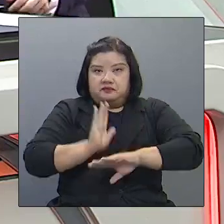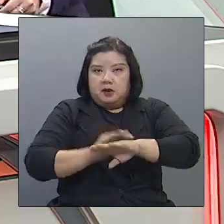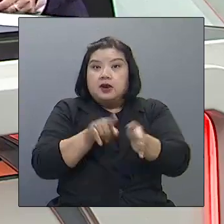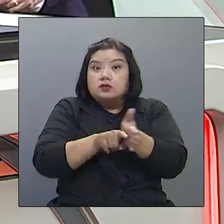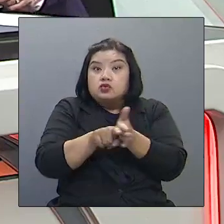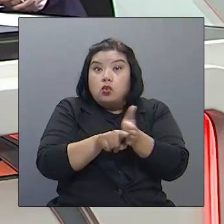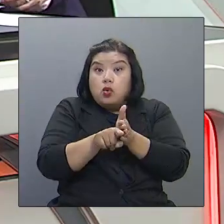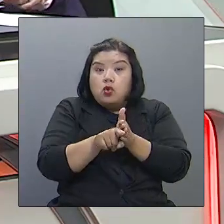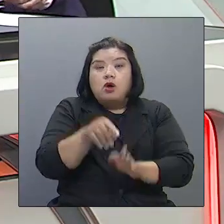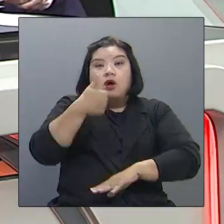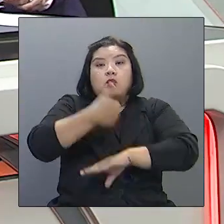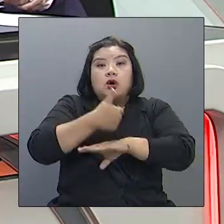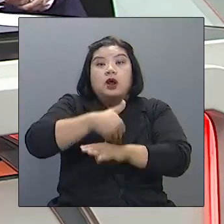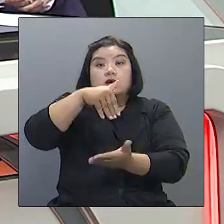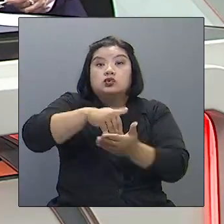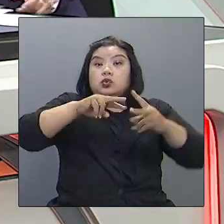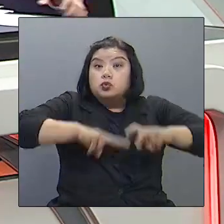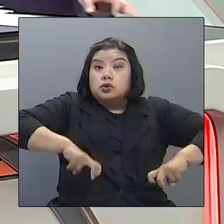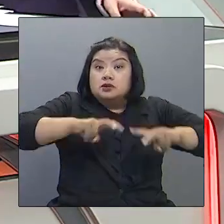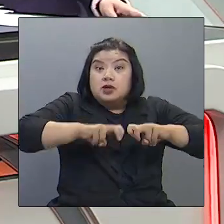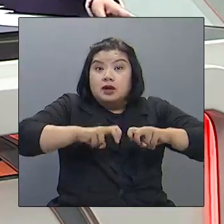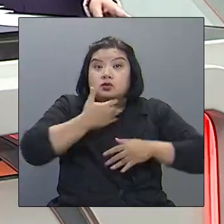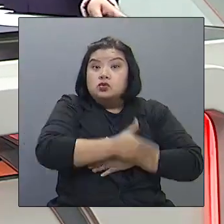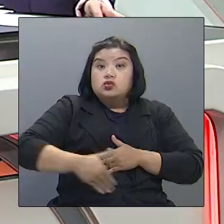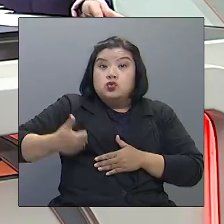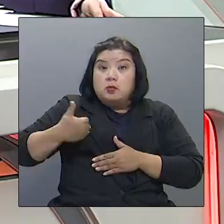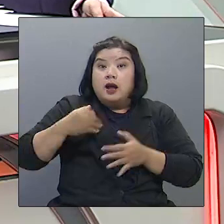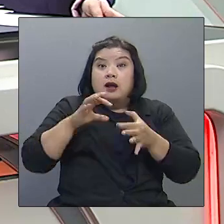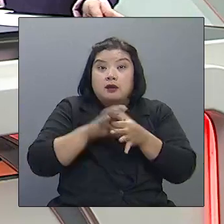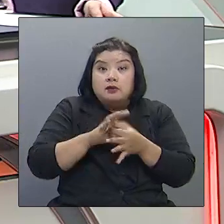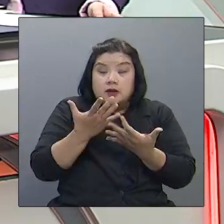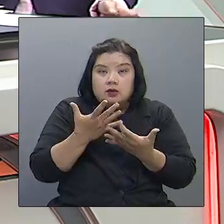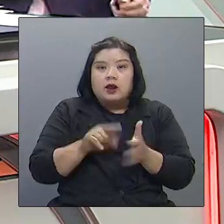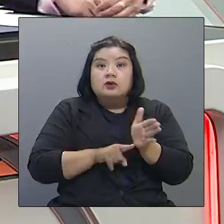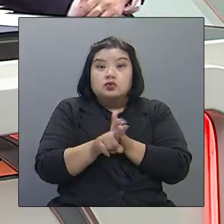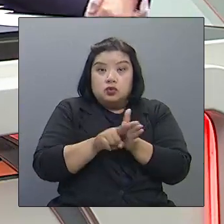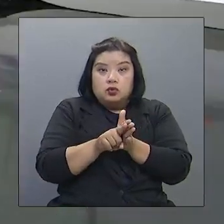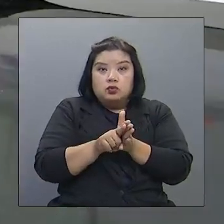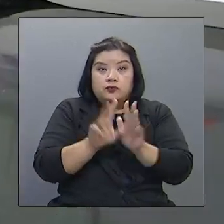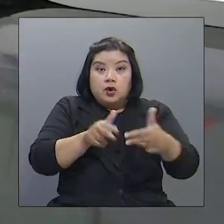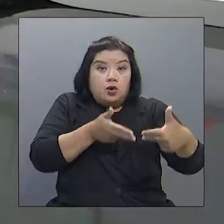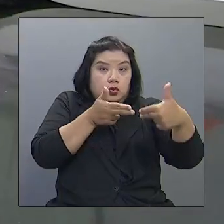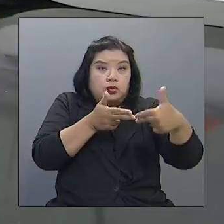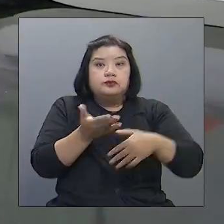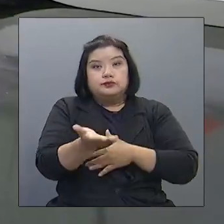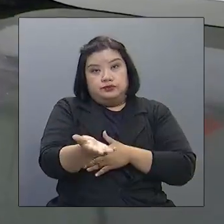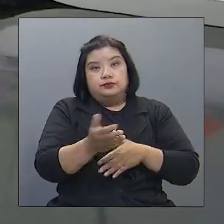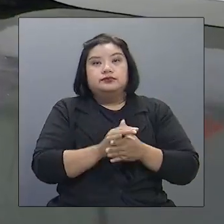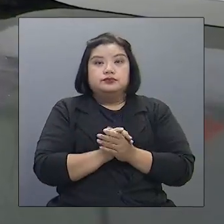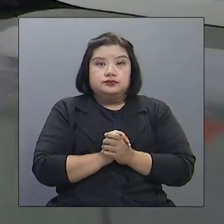าผู้อำนวยการกลุ่มวิจัยนวัตกรรมสุขภาพสัตว์และการจัดการไบโอเทคค่ะร่วมในรายการผ่านวิดีโอคอลกับเราอาจารย์สวัสดีค่ะ สว ั